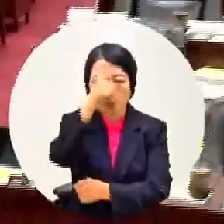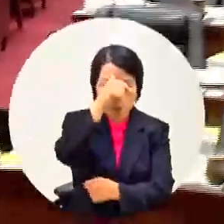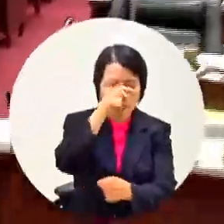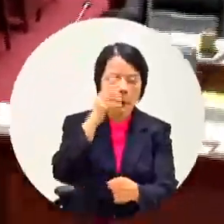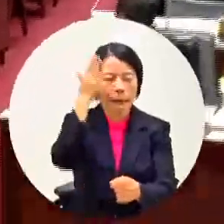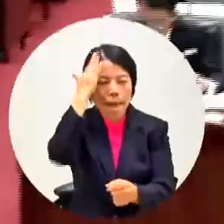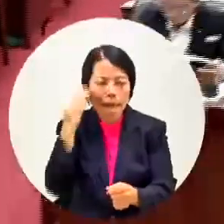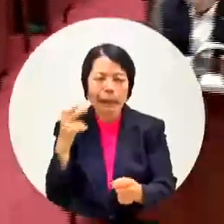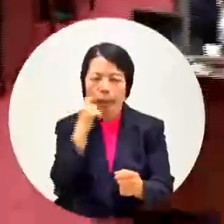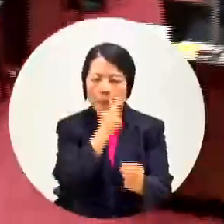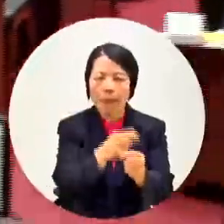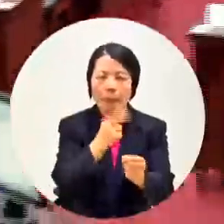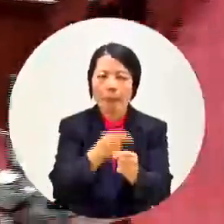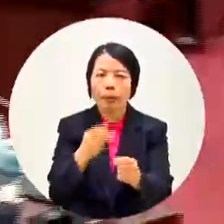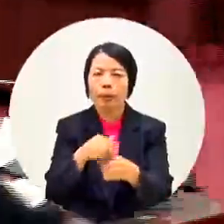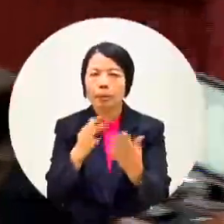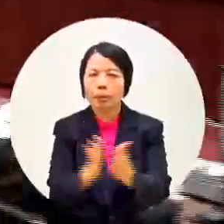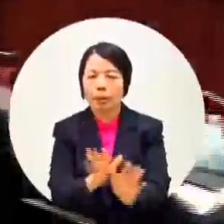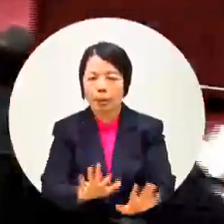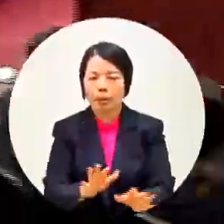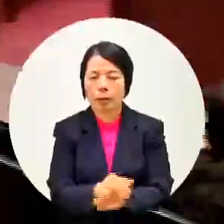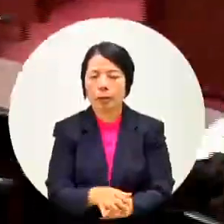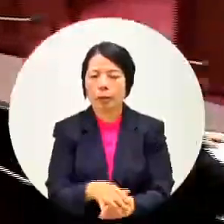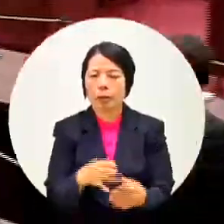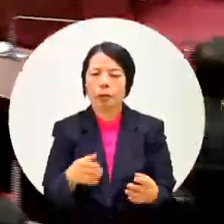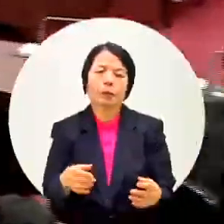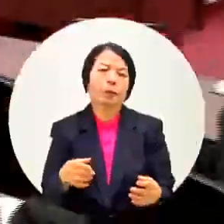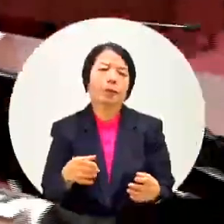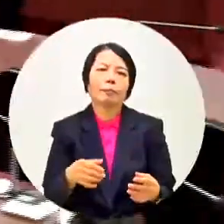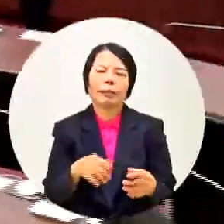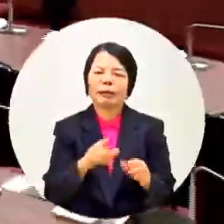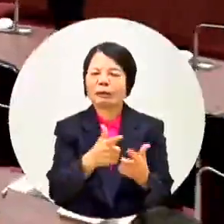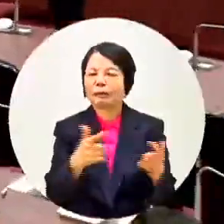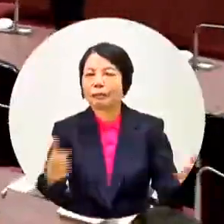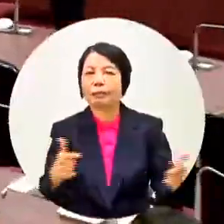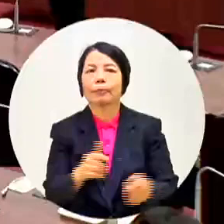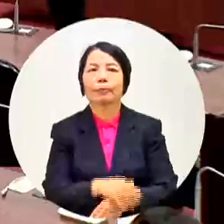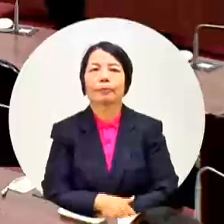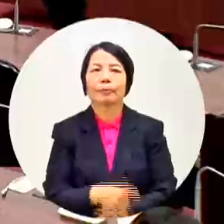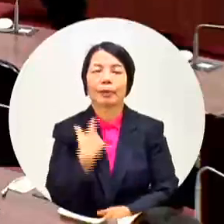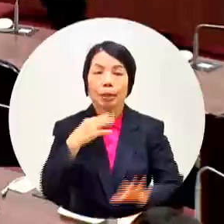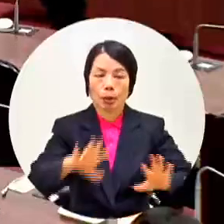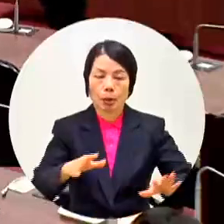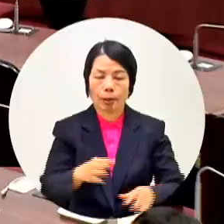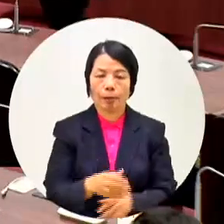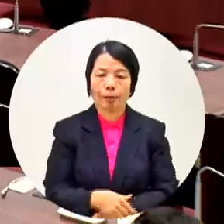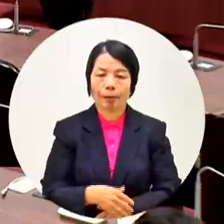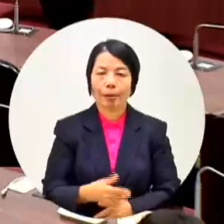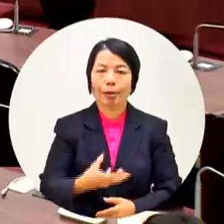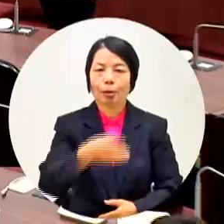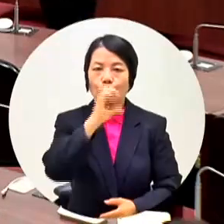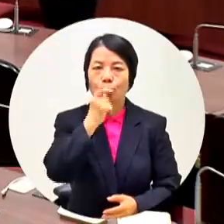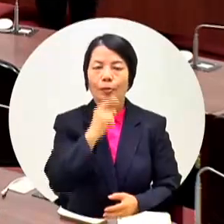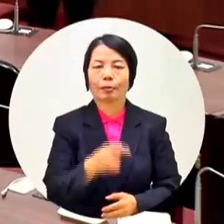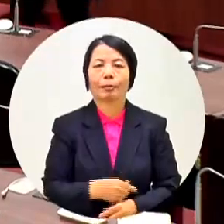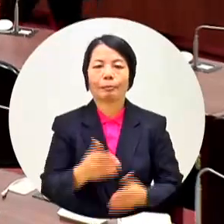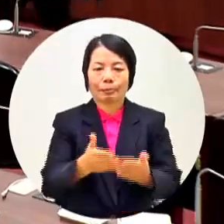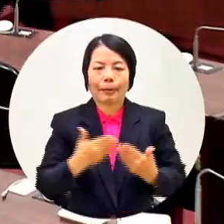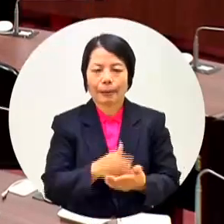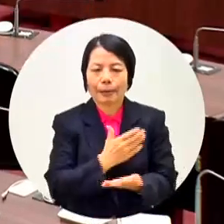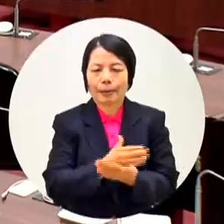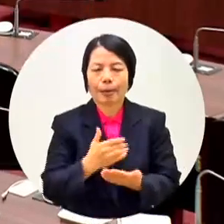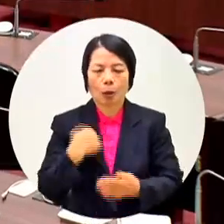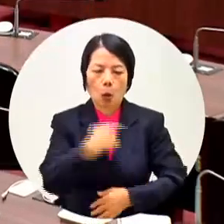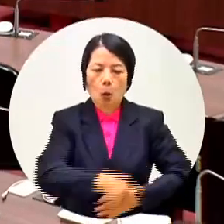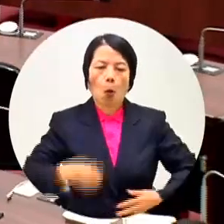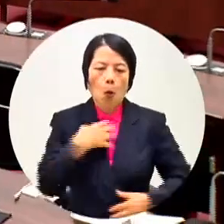小鞋。我想，这个剔骨文公散啊，可以让你气胸改稳、掏中气。更重要的